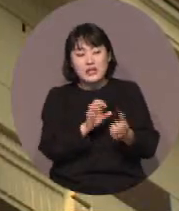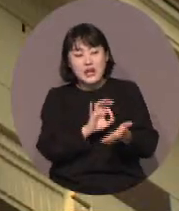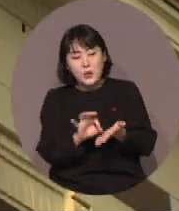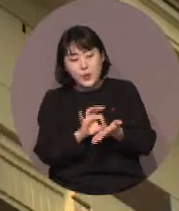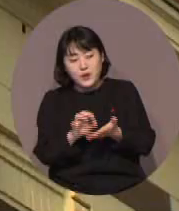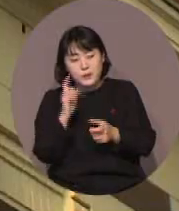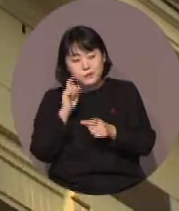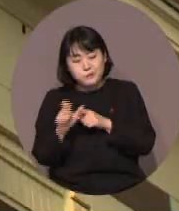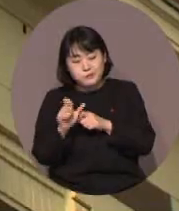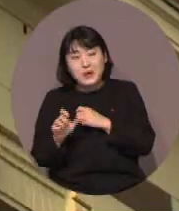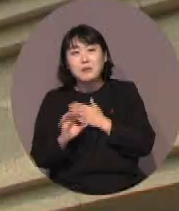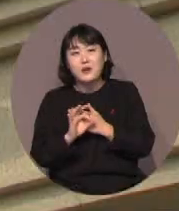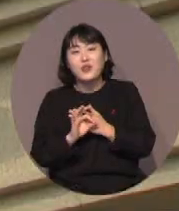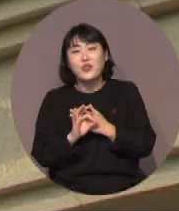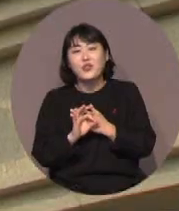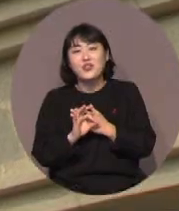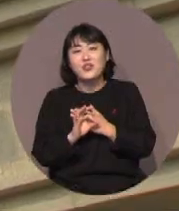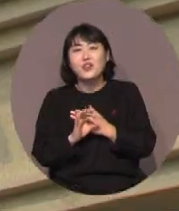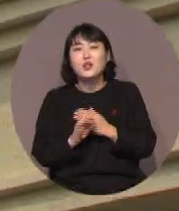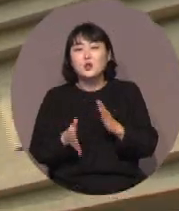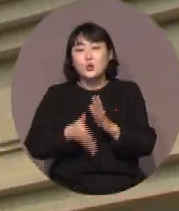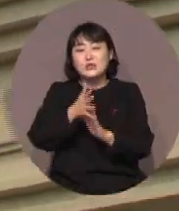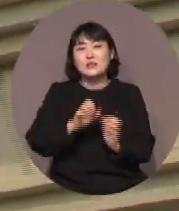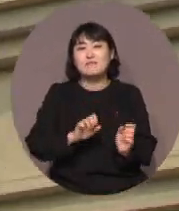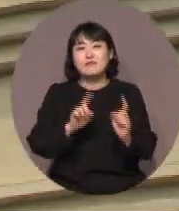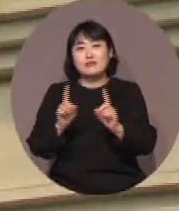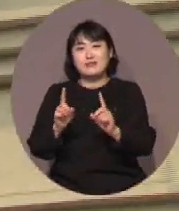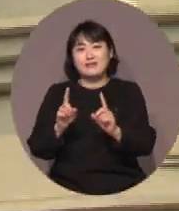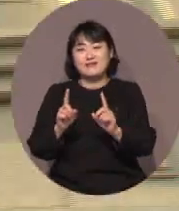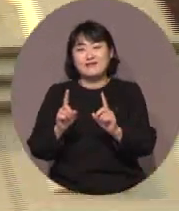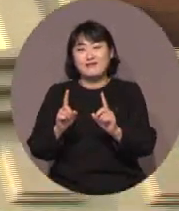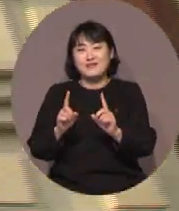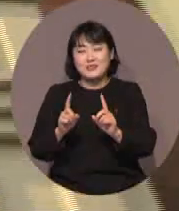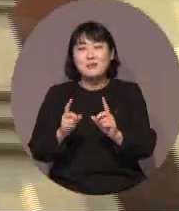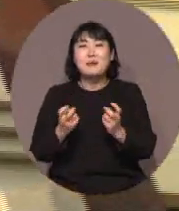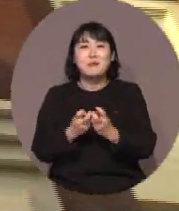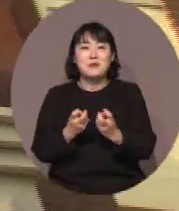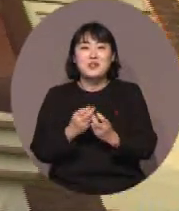모색하면 도시 재생의 열쇠가 될 수도 있습니다. MBC 뉴스 이현정입니다.